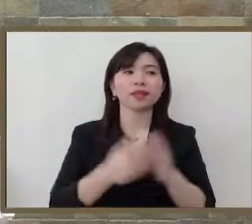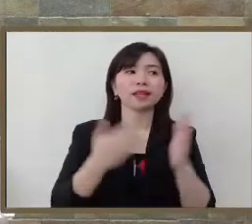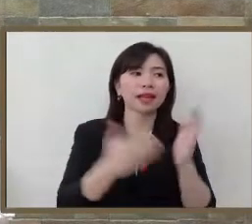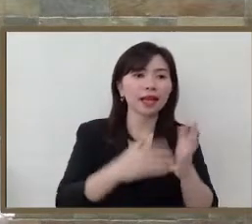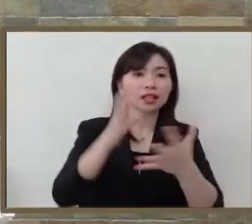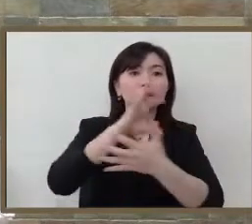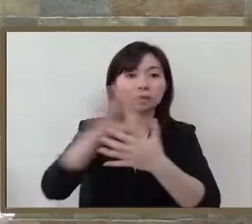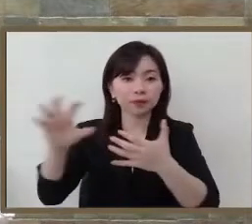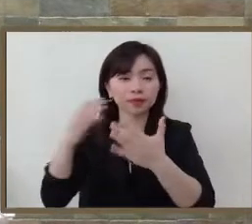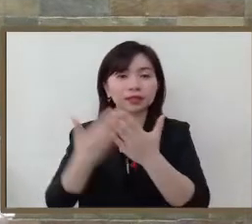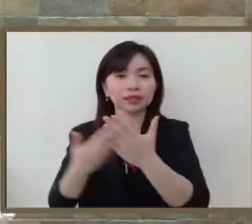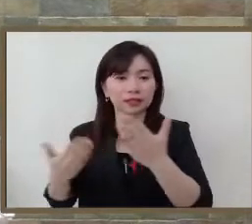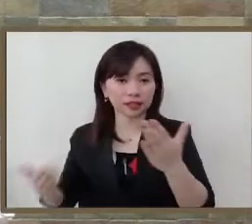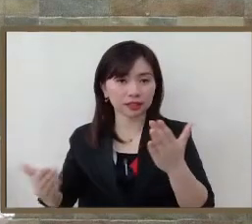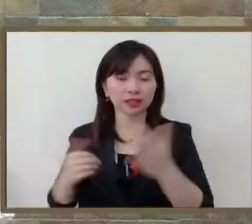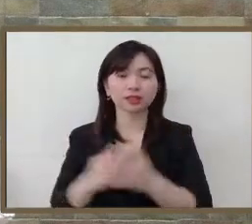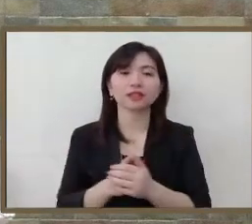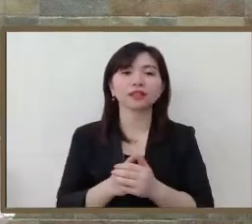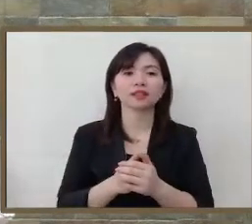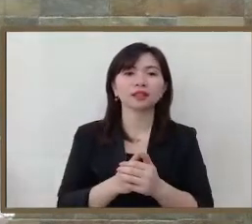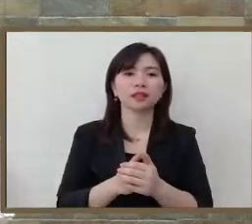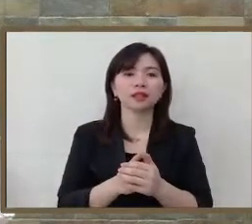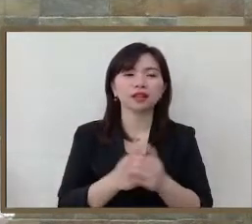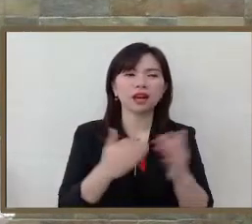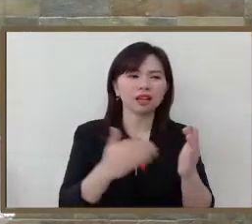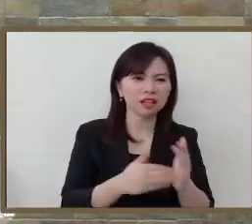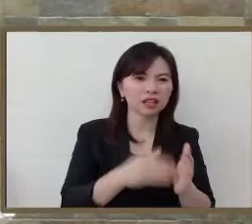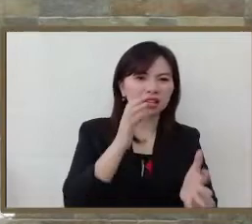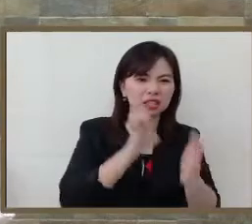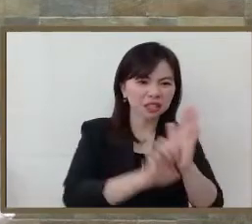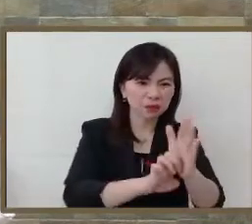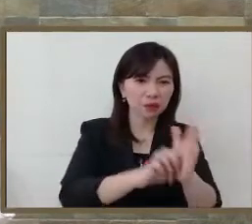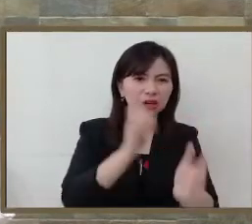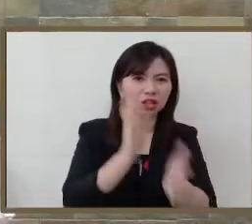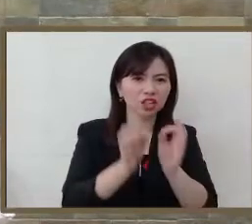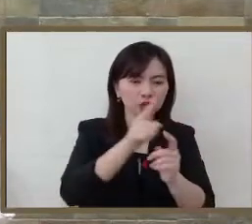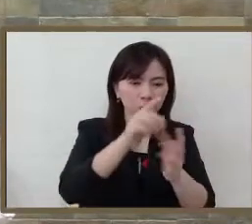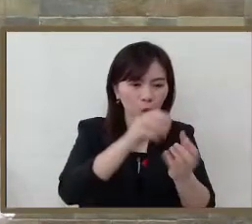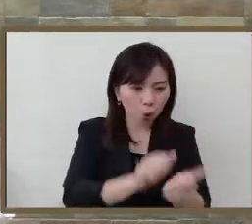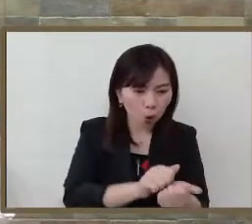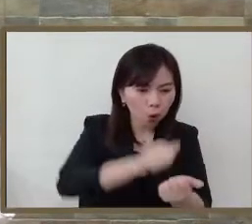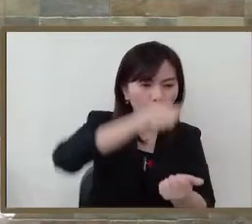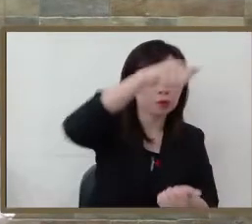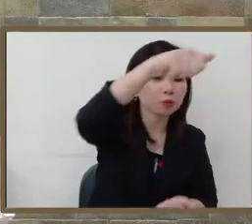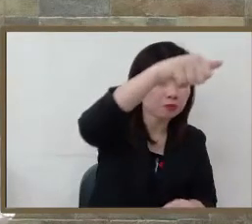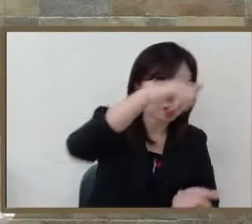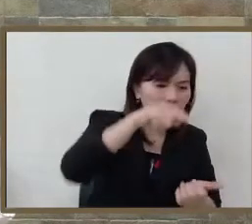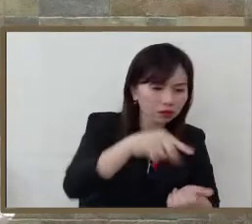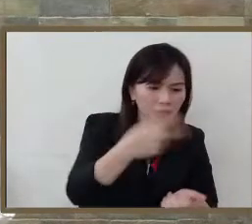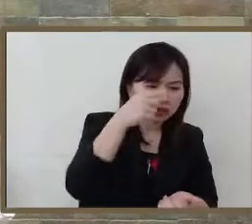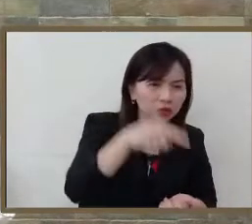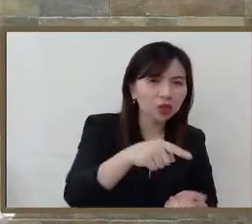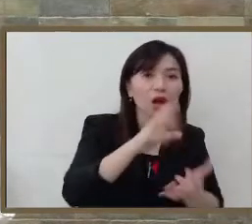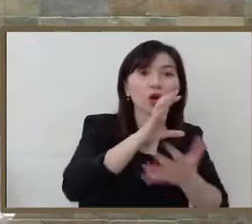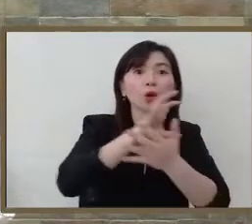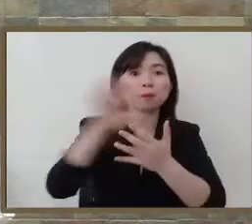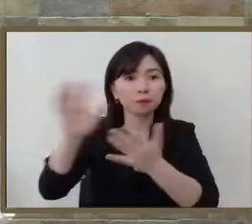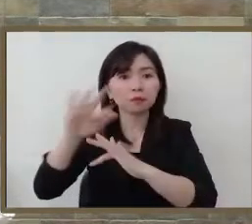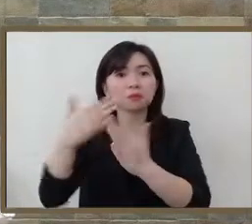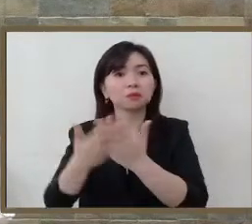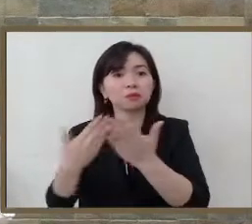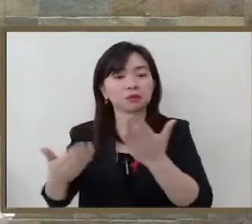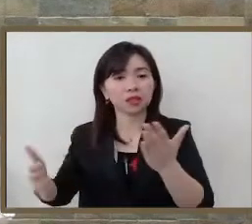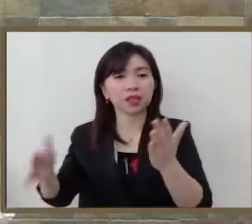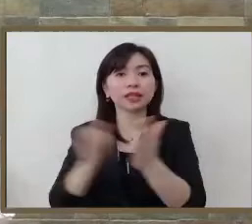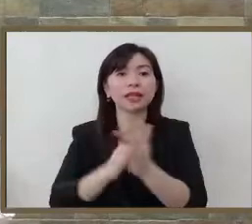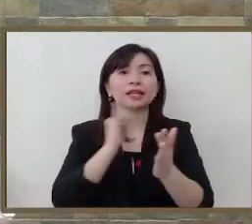isang bagay. Yung tipong kapag binuksan mo, wala ka ng ibang hahanapin pa kasi kompleto na. That is the very